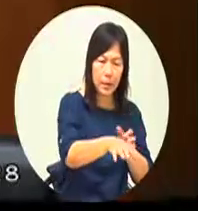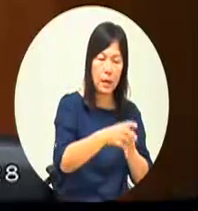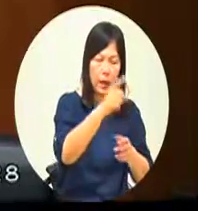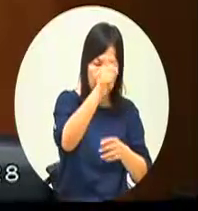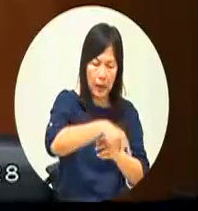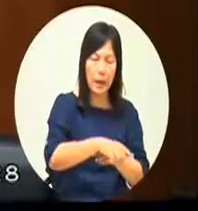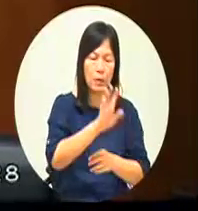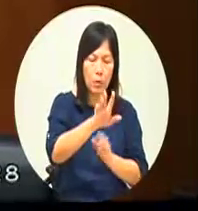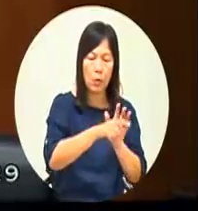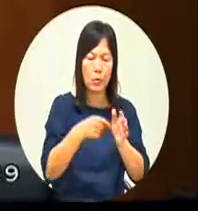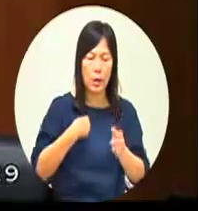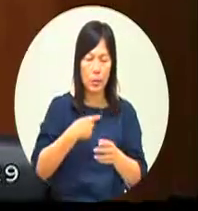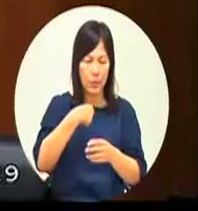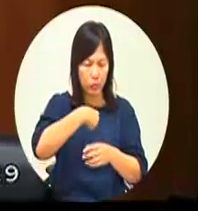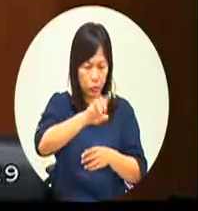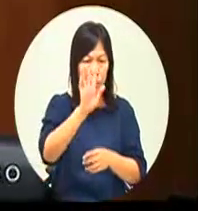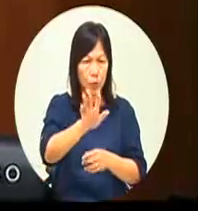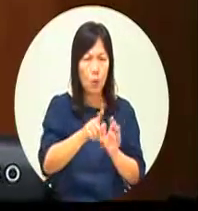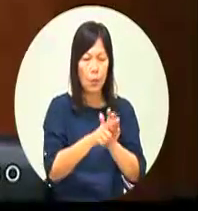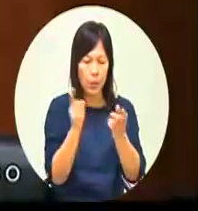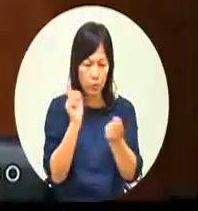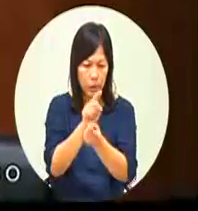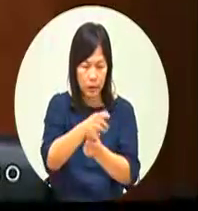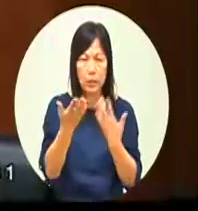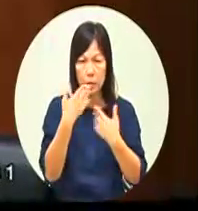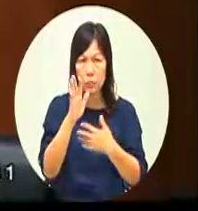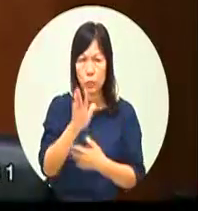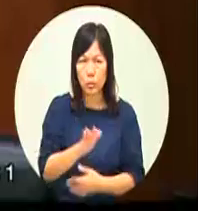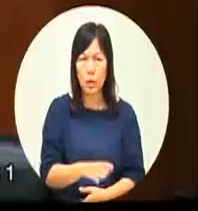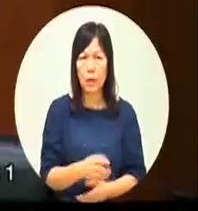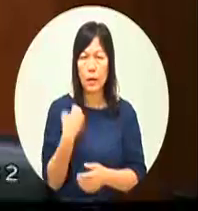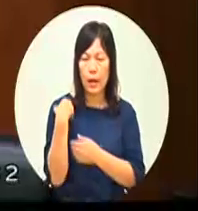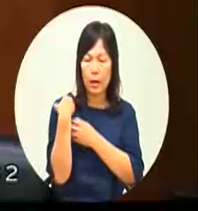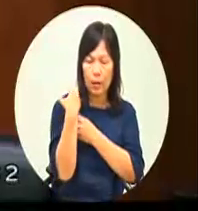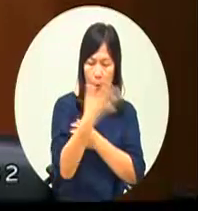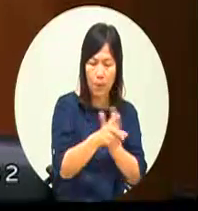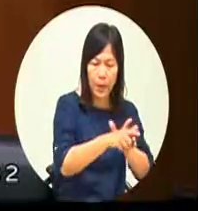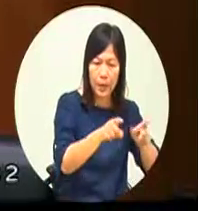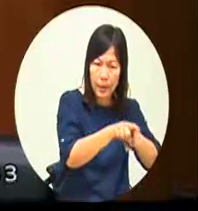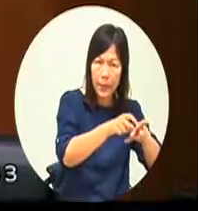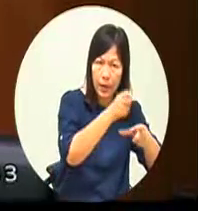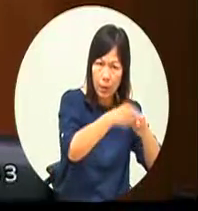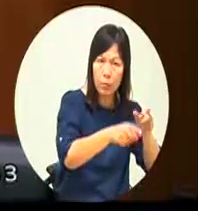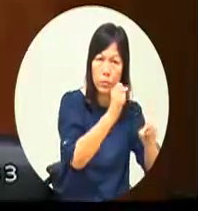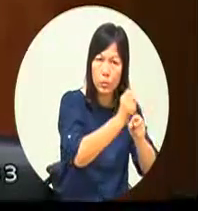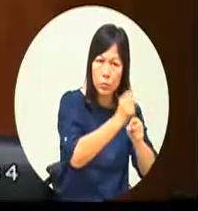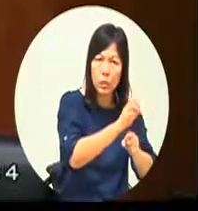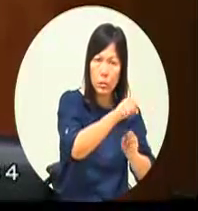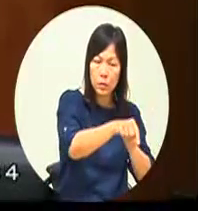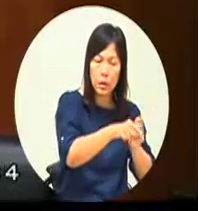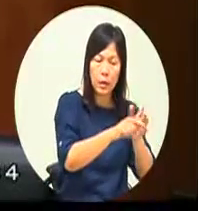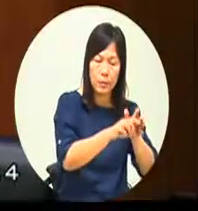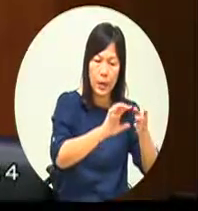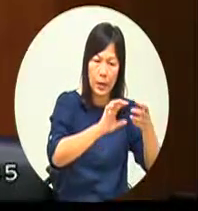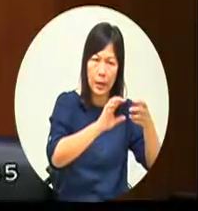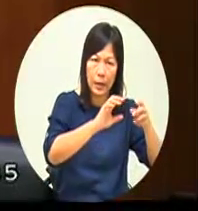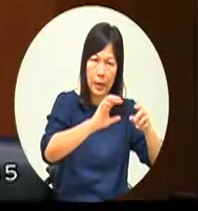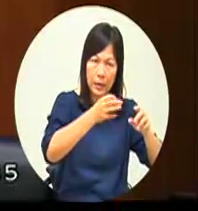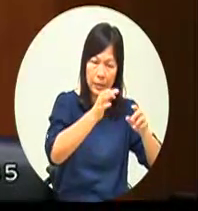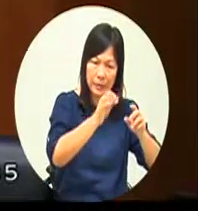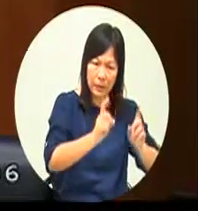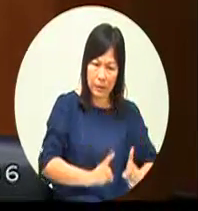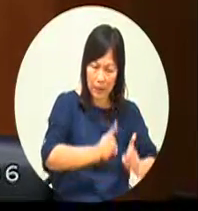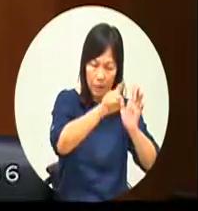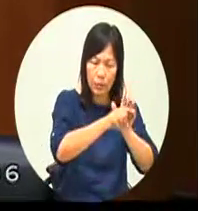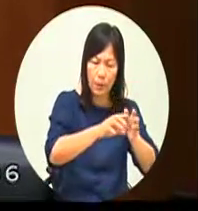到场，这我们清楚。所以公办民营的业者在对于事业用废弃物的部分的条幅，在这一次是比较低